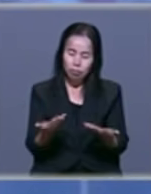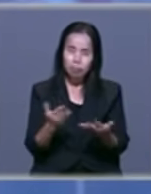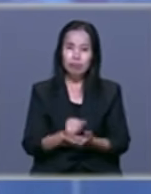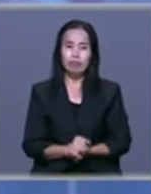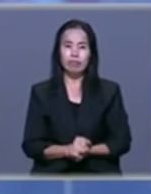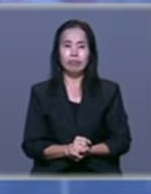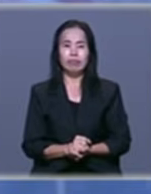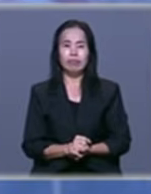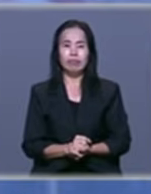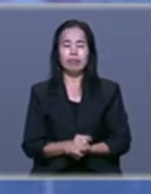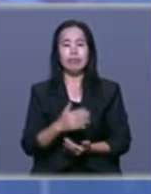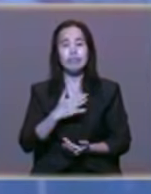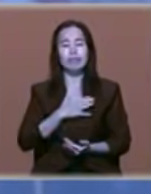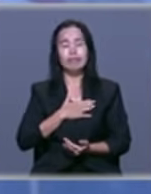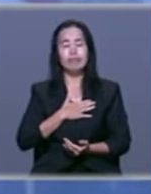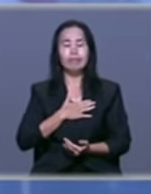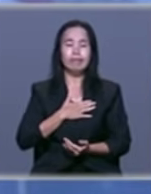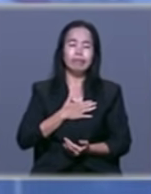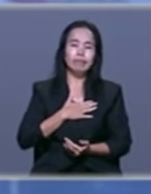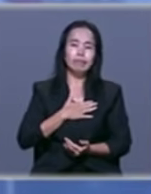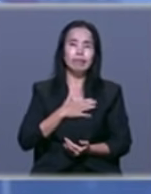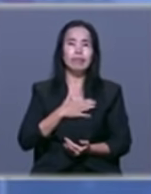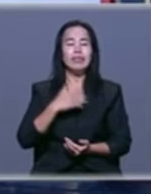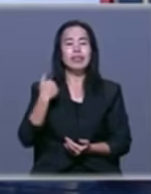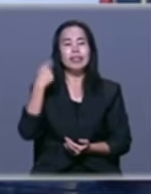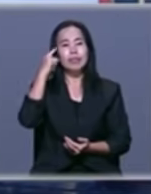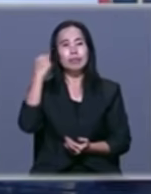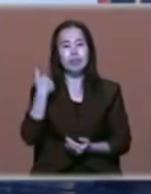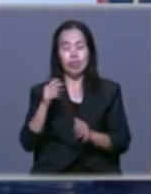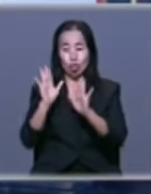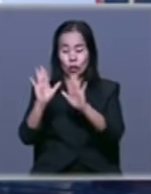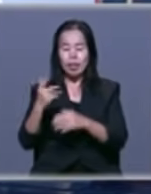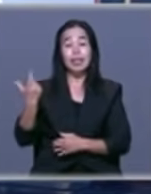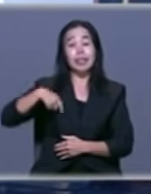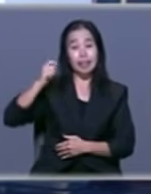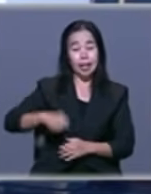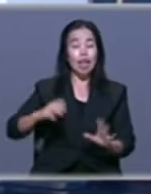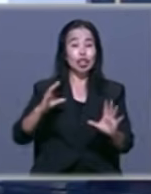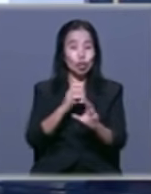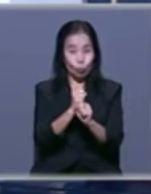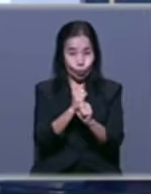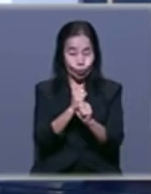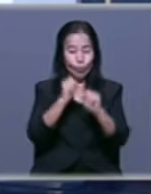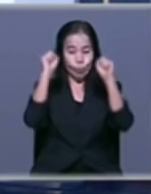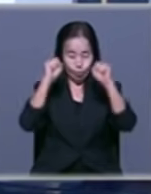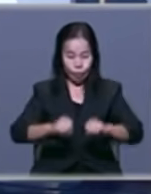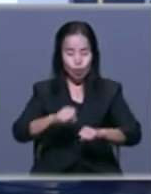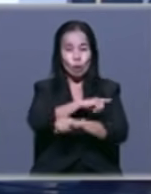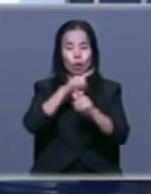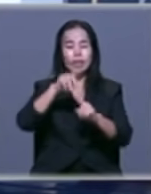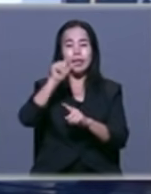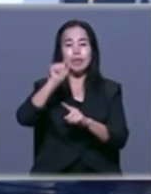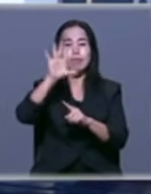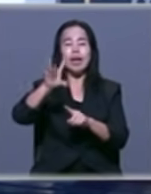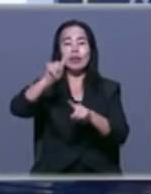ราดูกันว่าตกลงก็คือเราก็ฟ้องแล้ว ค่ะเดี๋ยวศาลจะสรุปคำพิจารณาภายใน25กุมภา